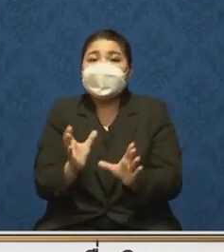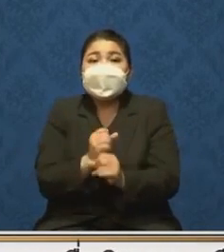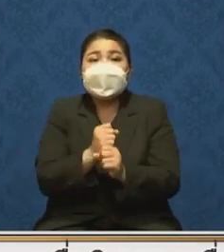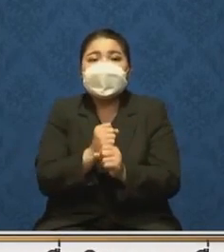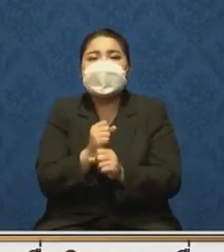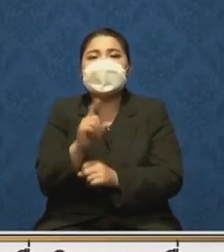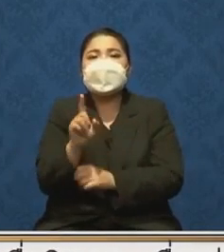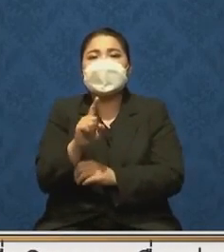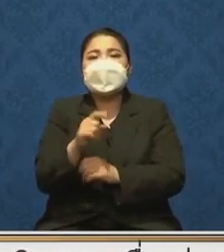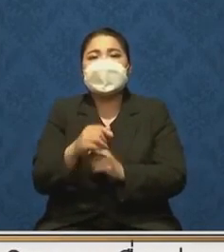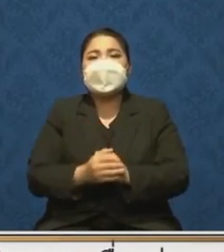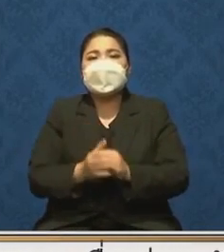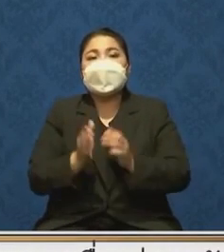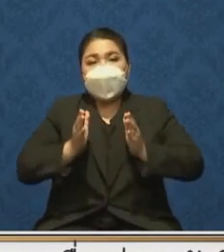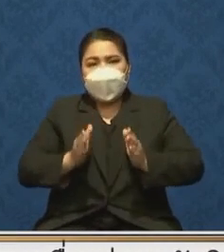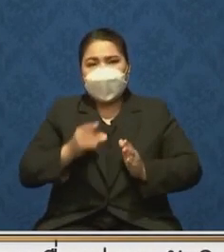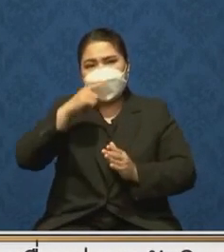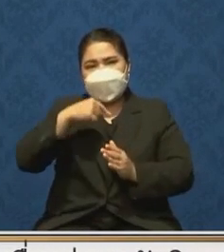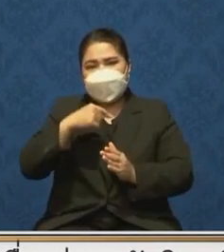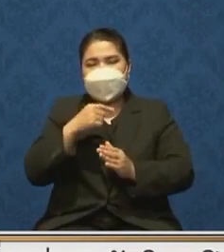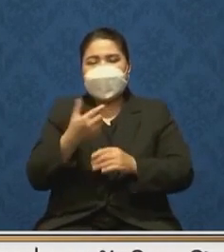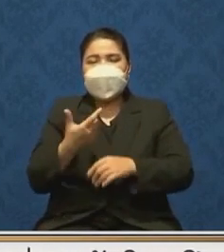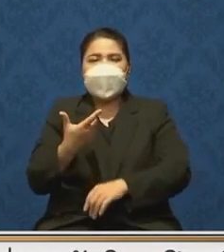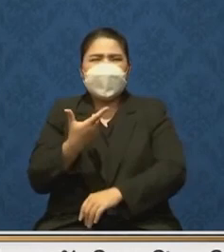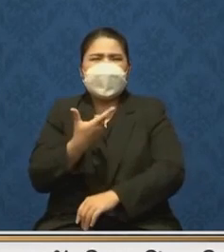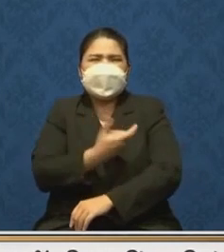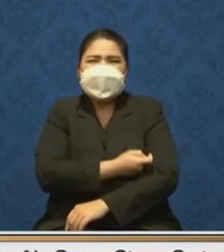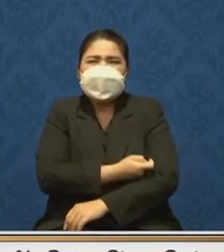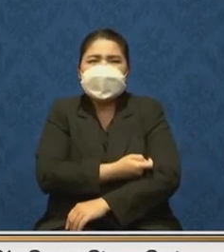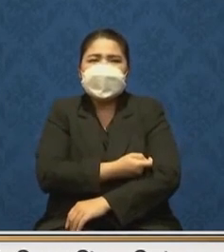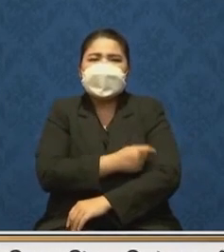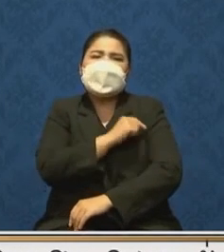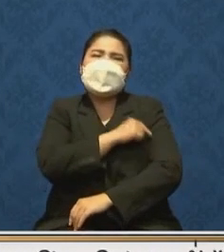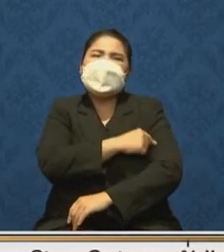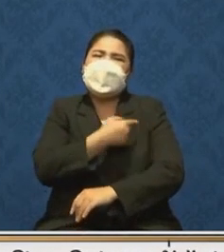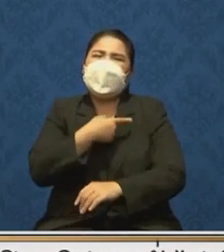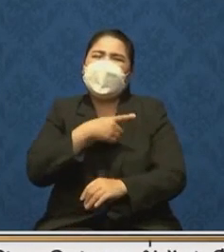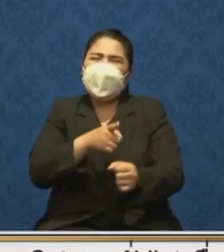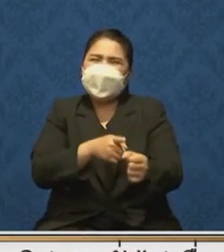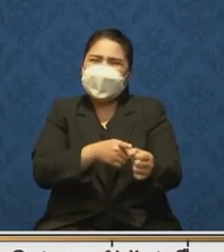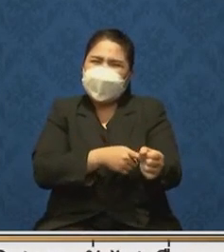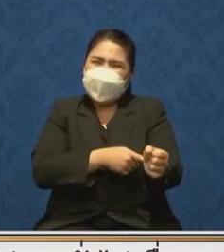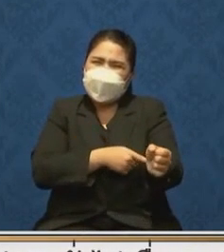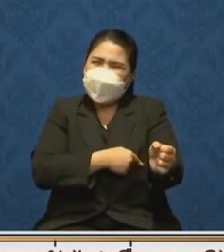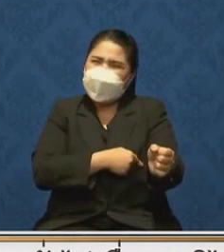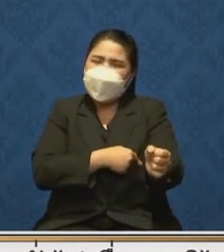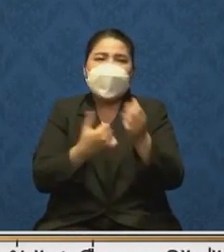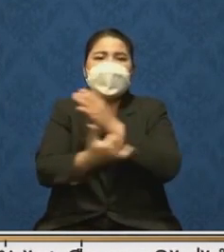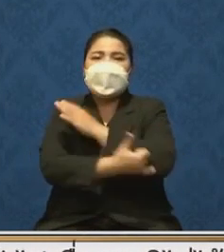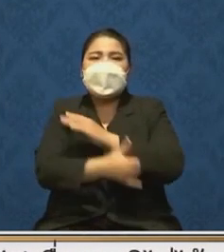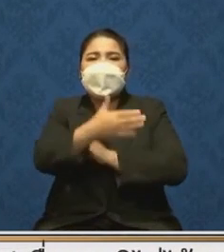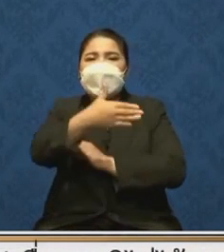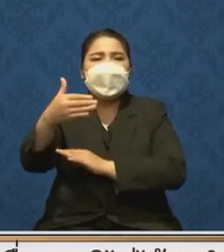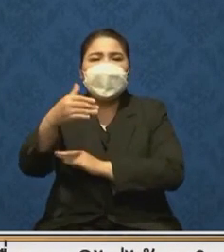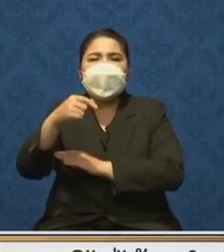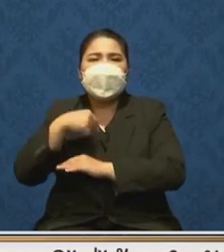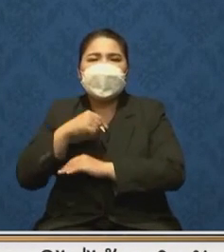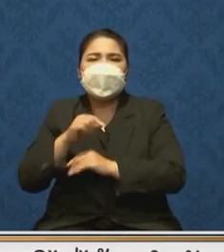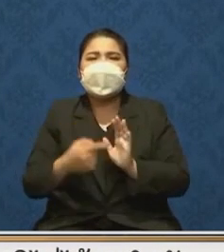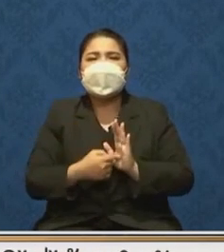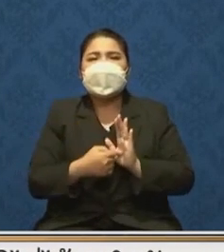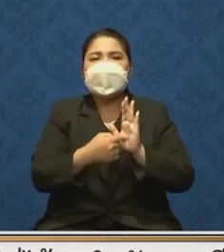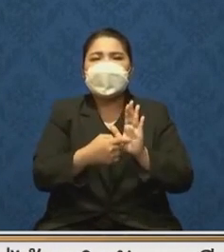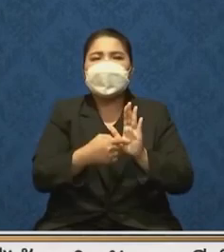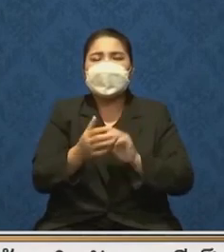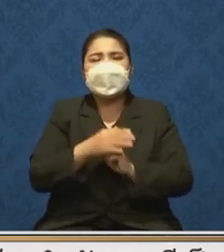คนไทยได้ฉีดวักซีนโควิด ช้ากวาประเทศเพื่อนบ้านไปหลายเดือน ไม่วาจะเป็นส